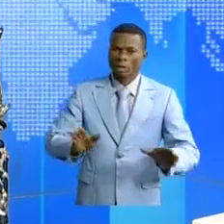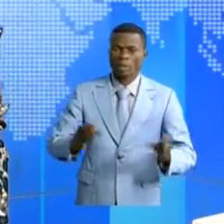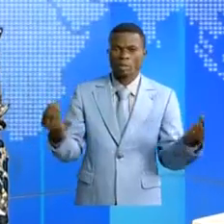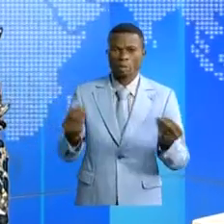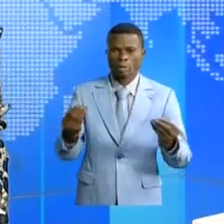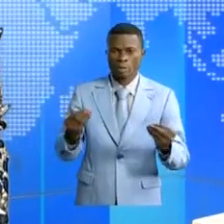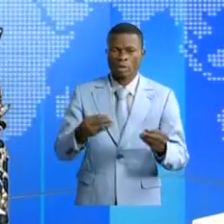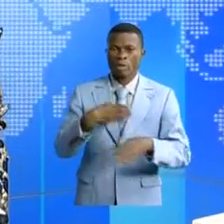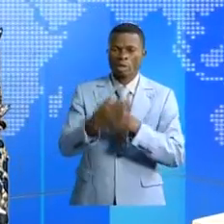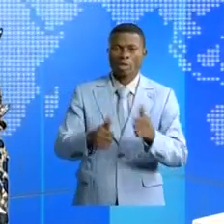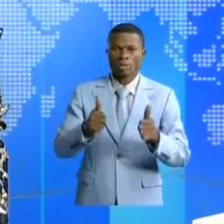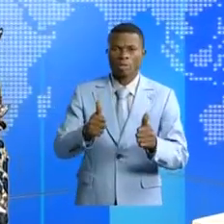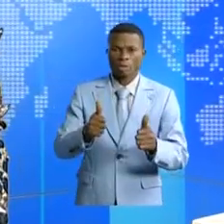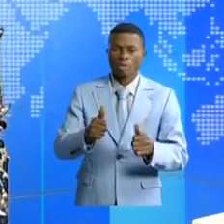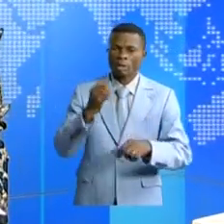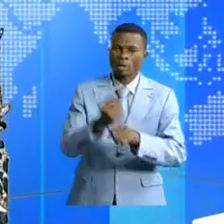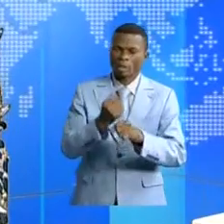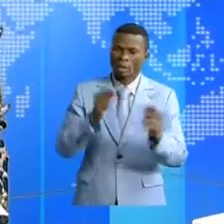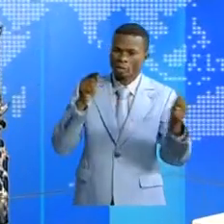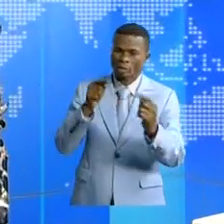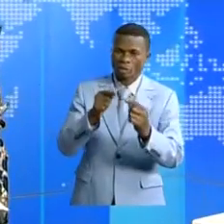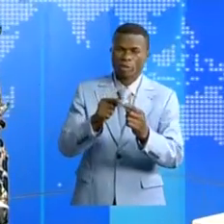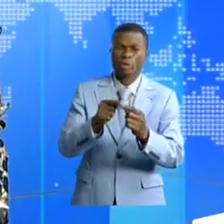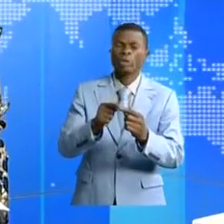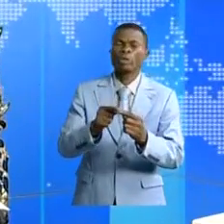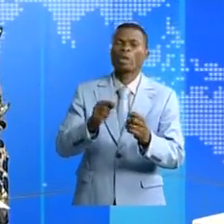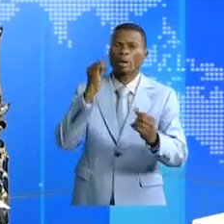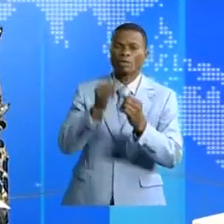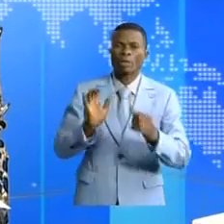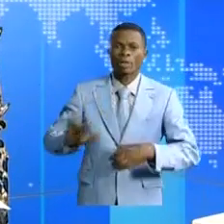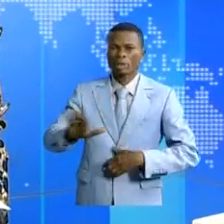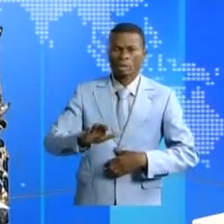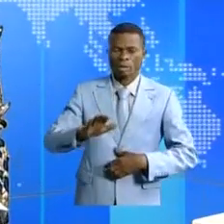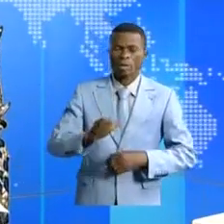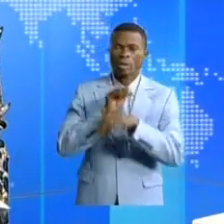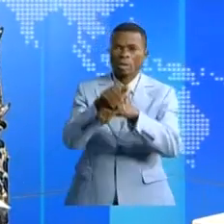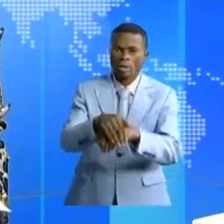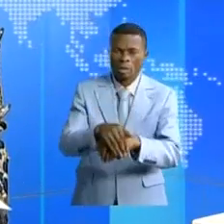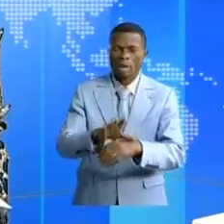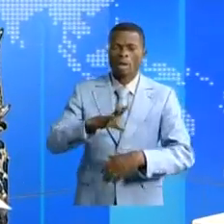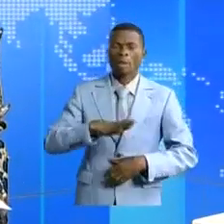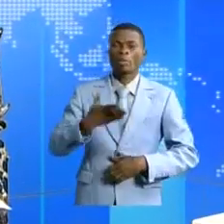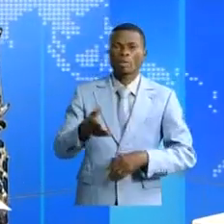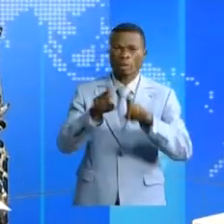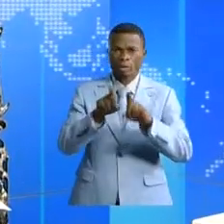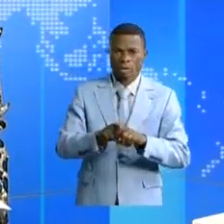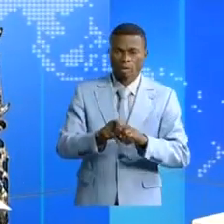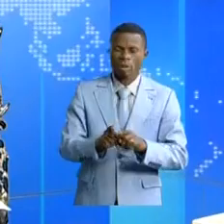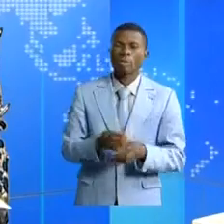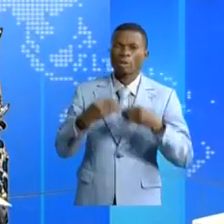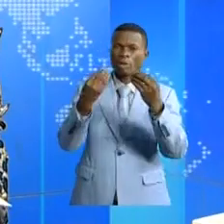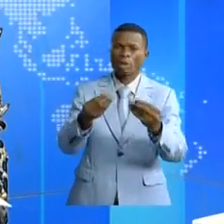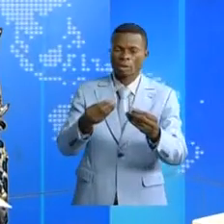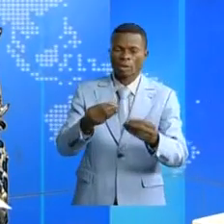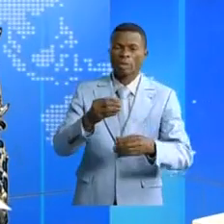afin de mener à bien votre mission à la tête du pays. Je compatis à cette douleur et vous réitère,